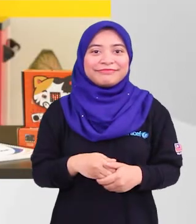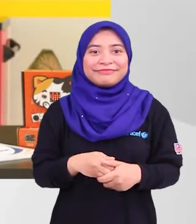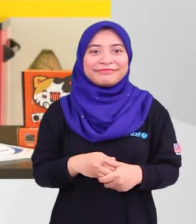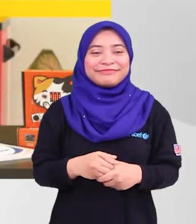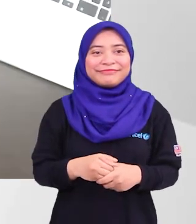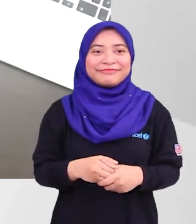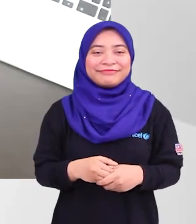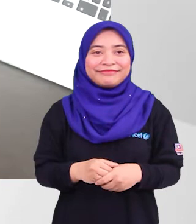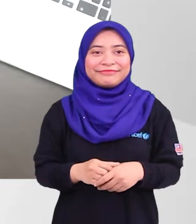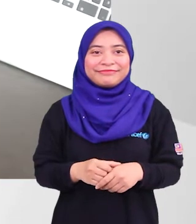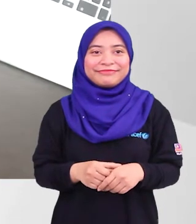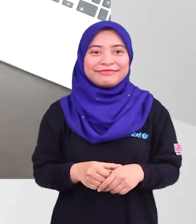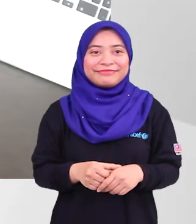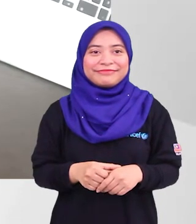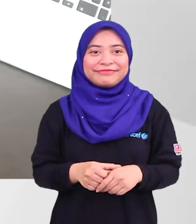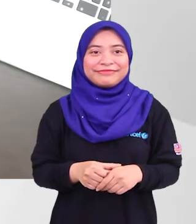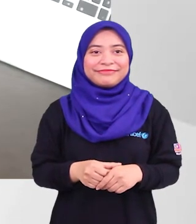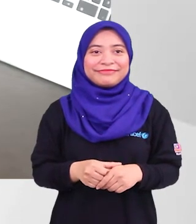digoncang.